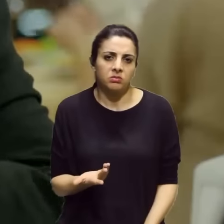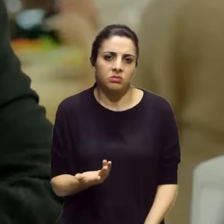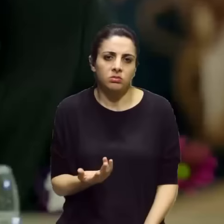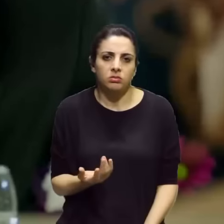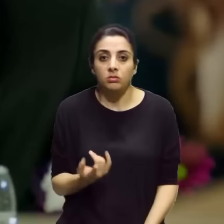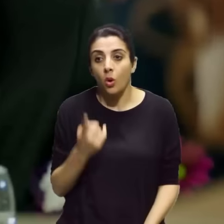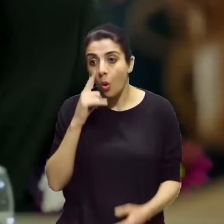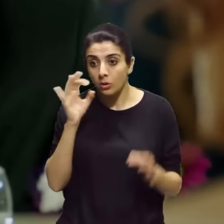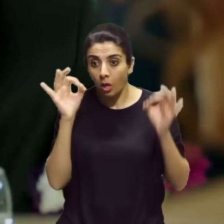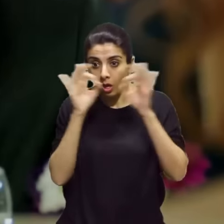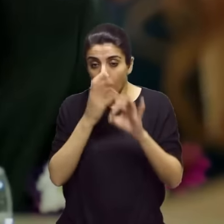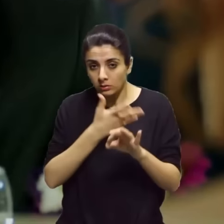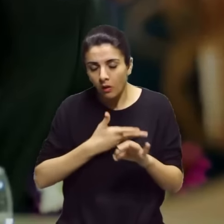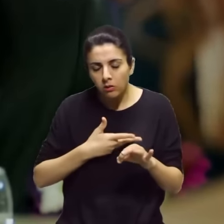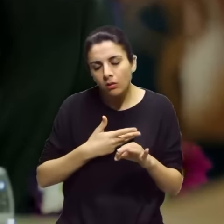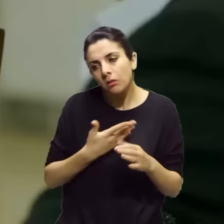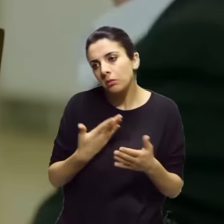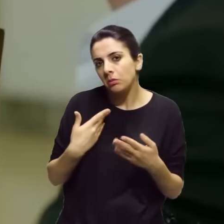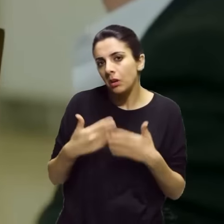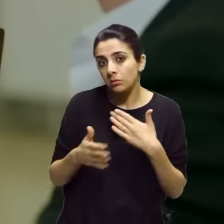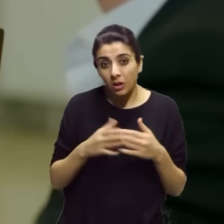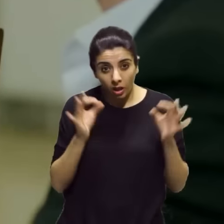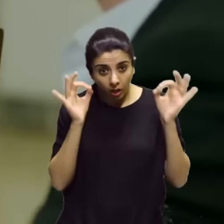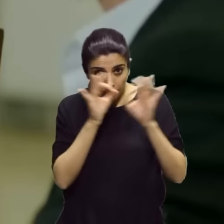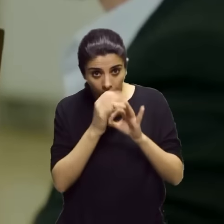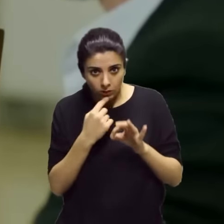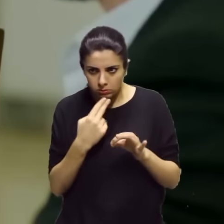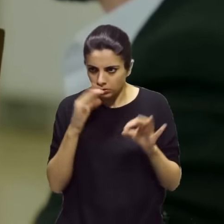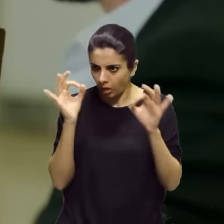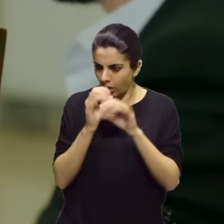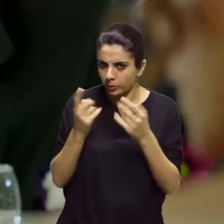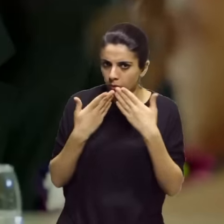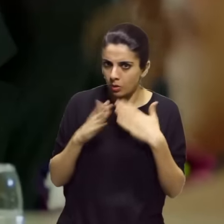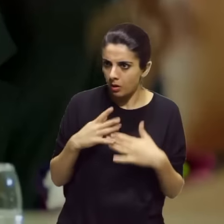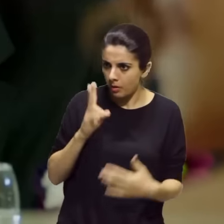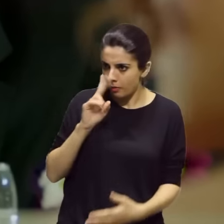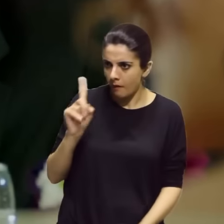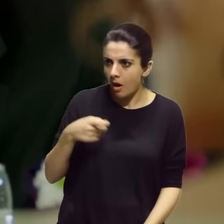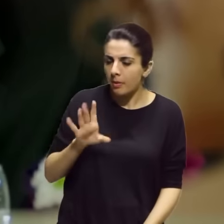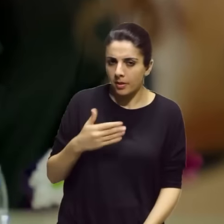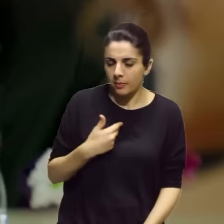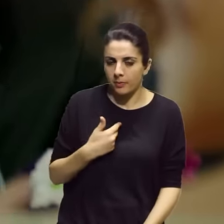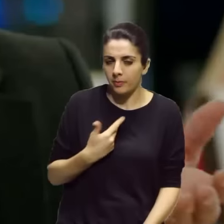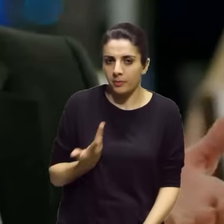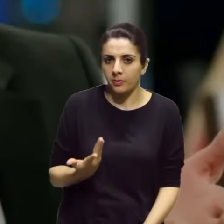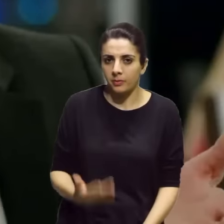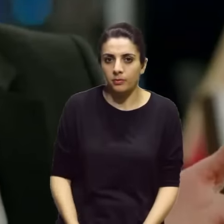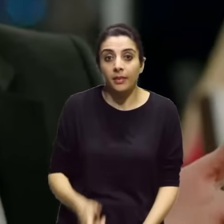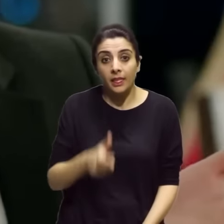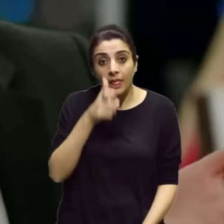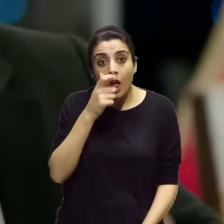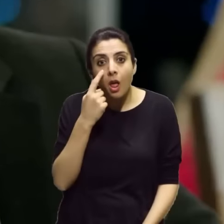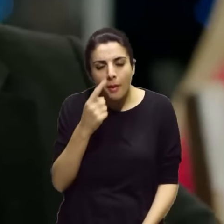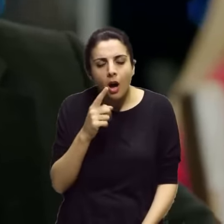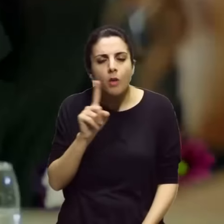şaşılardan hoşlanıyorsan ayrı bir şey tabii. Sabri şaşırdı. Neresi şaşı canım? Ben niye fark etmedim? Canım dikkatli